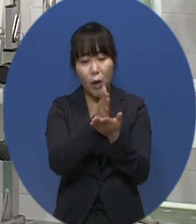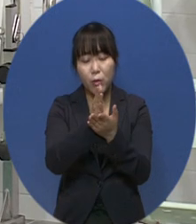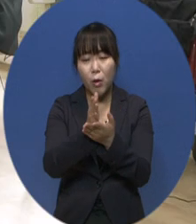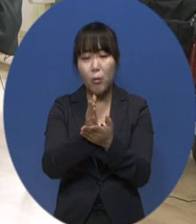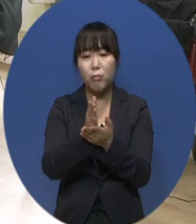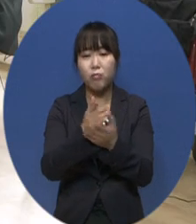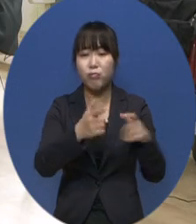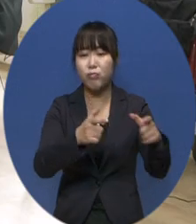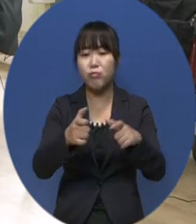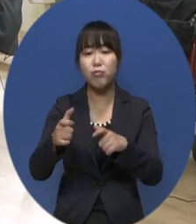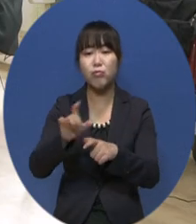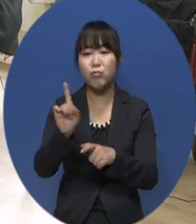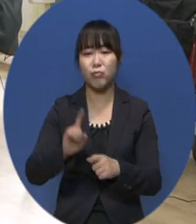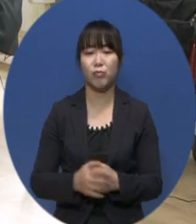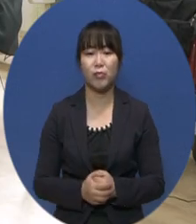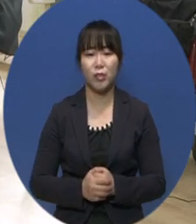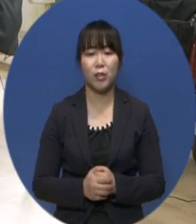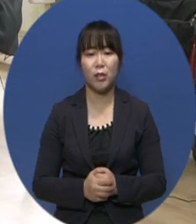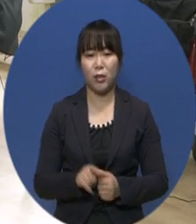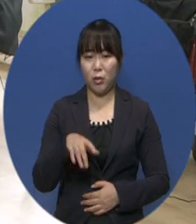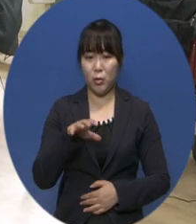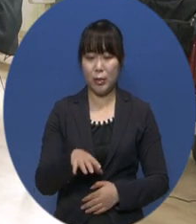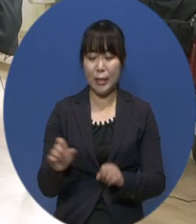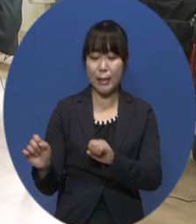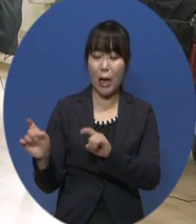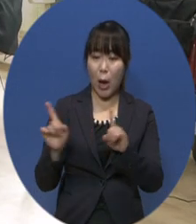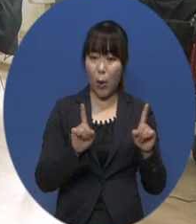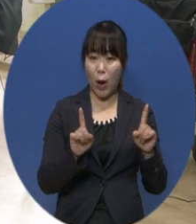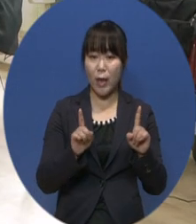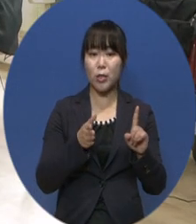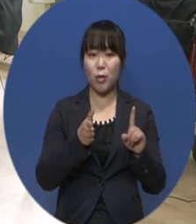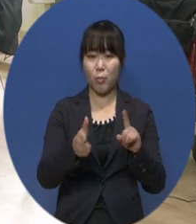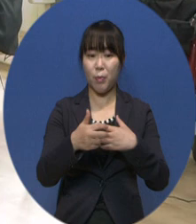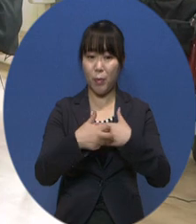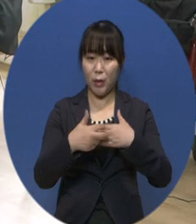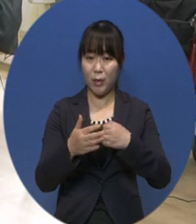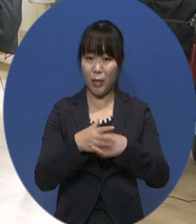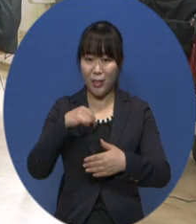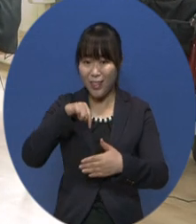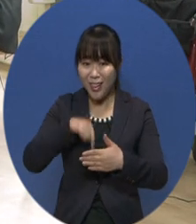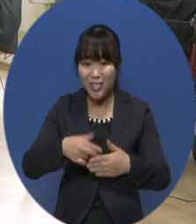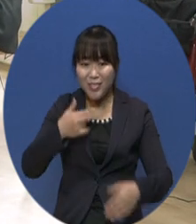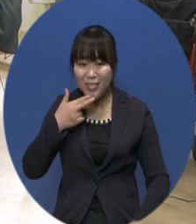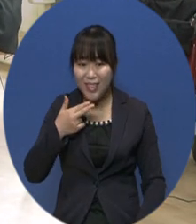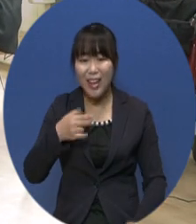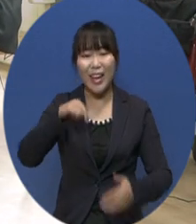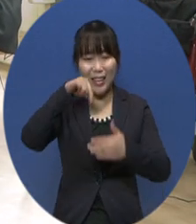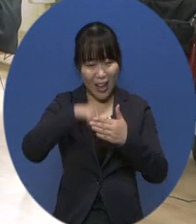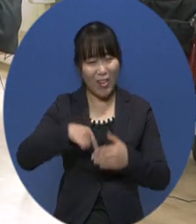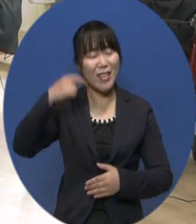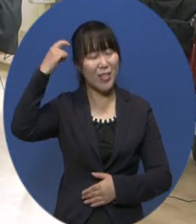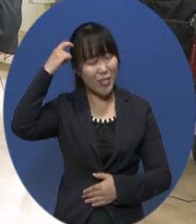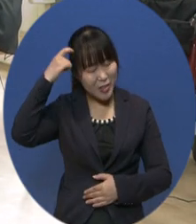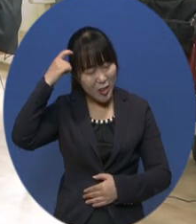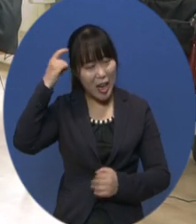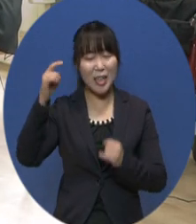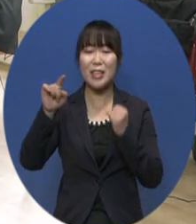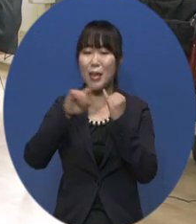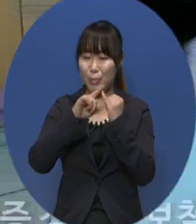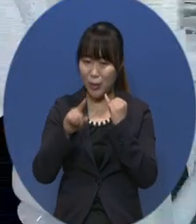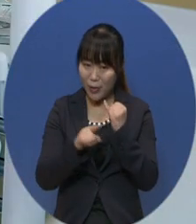분포가 나요? 아, 여기는 이제 재활 전문 병원이라서 네. 내과는 없네. 내과, 정신과, 네.